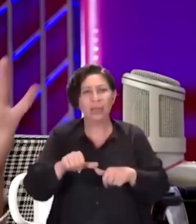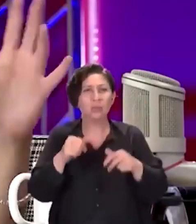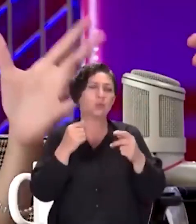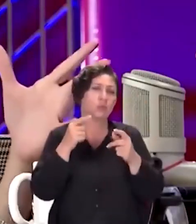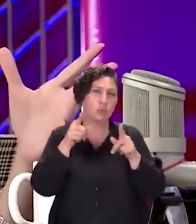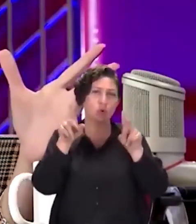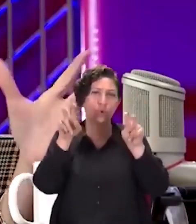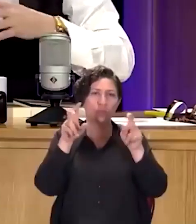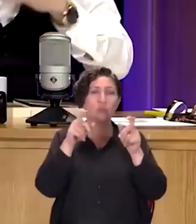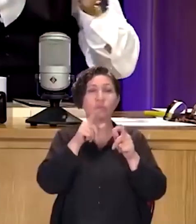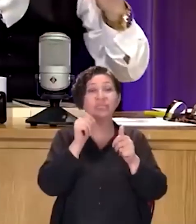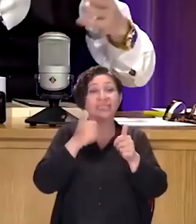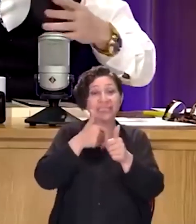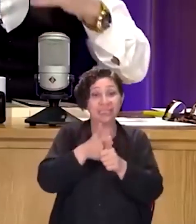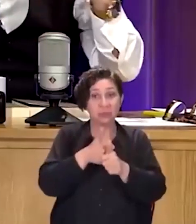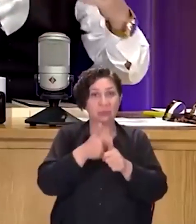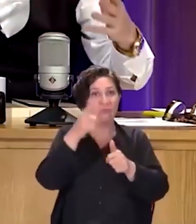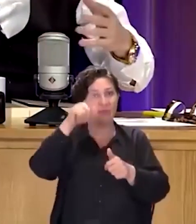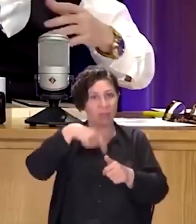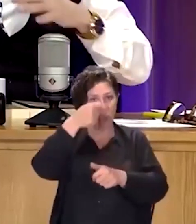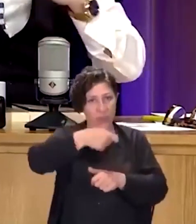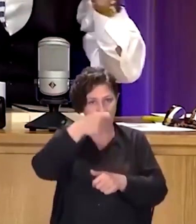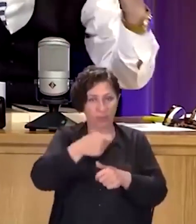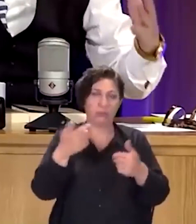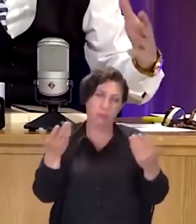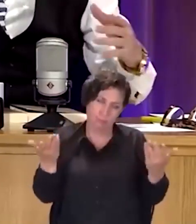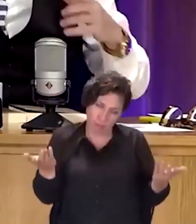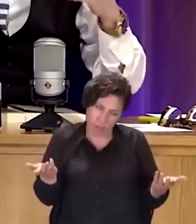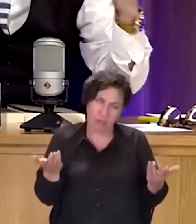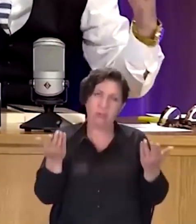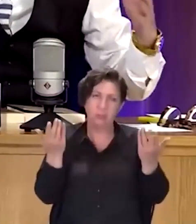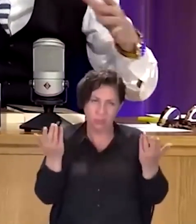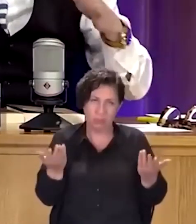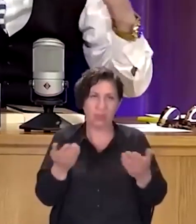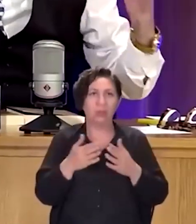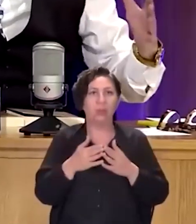çalışıyoruz. Bazen bu, ama bu danışmanlıkların legal vergisini ödediği